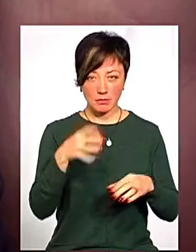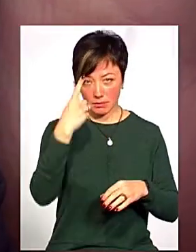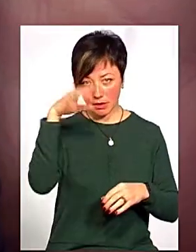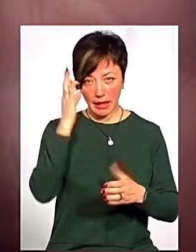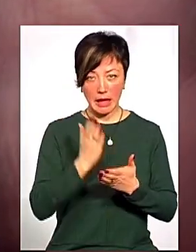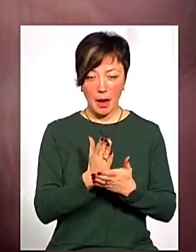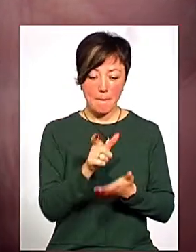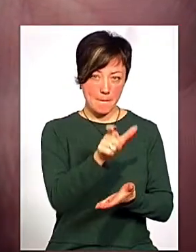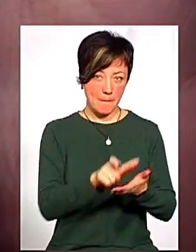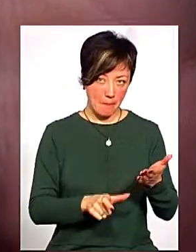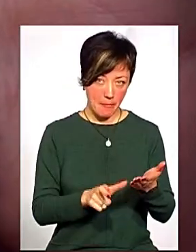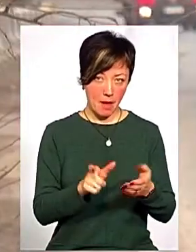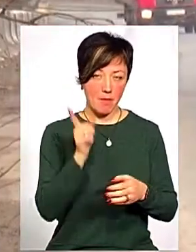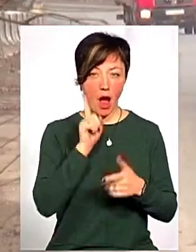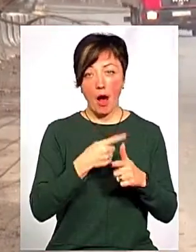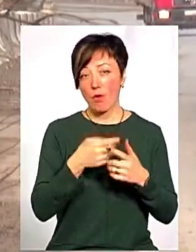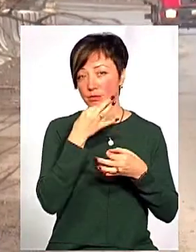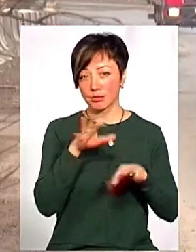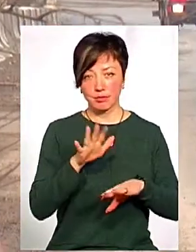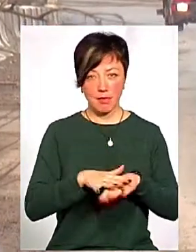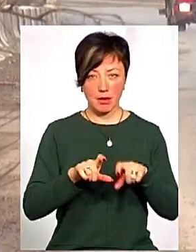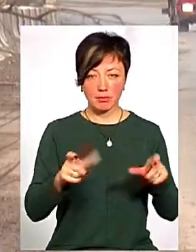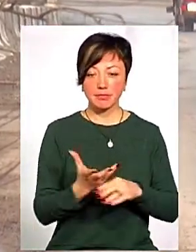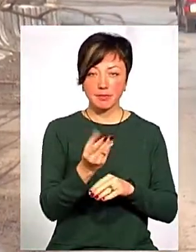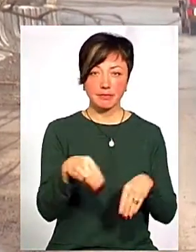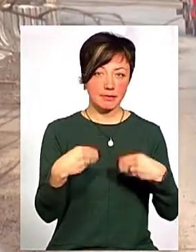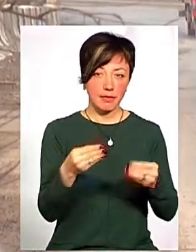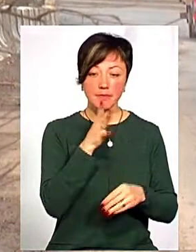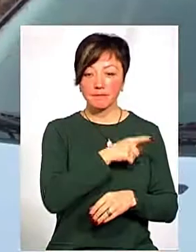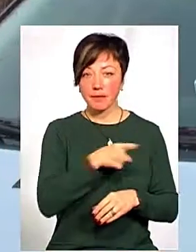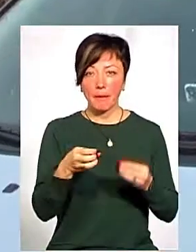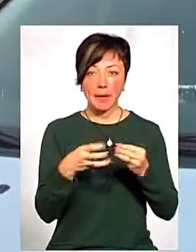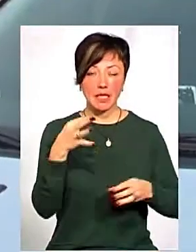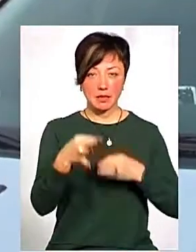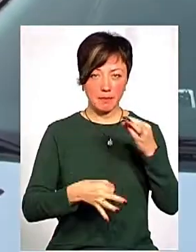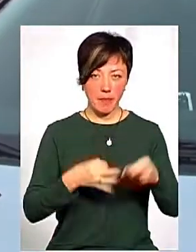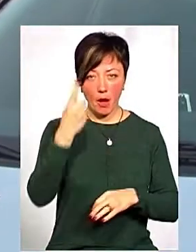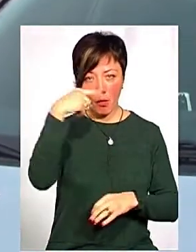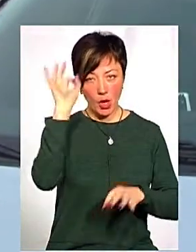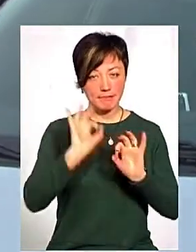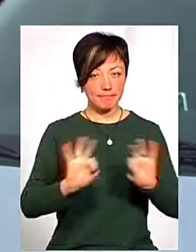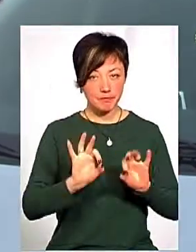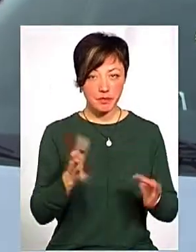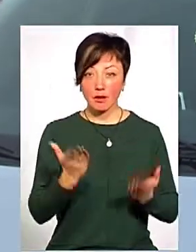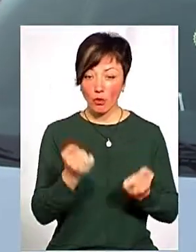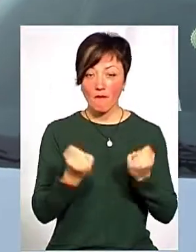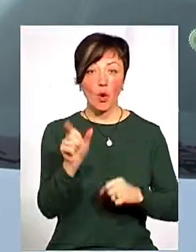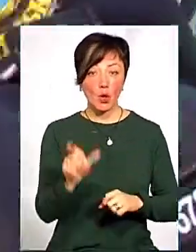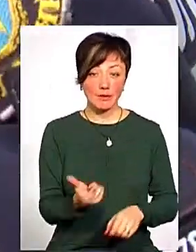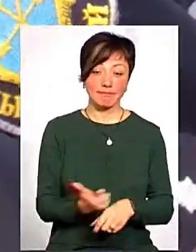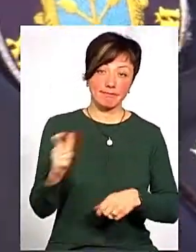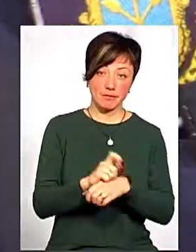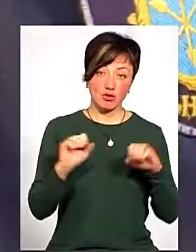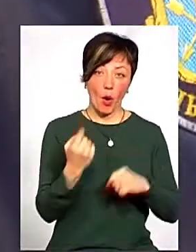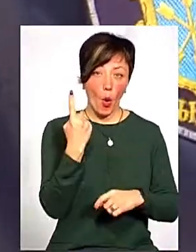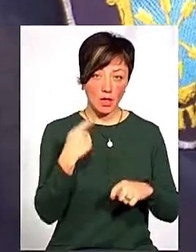термінал або у будь-якому відділенні банку. Для сплати дається термін 15 діб. Поліцейський роти номер 2 пояснив, що навіть якщо водій перевищив швидкість